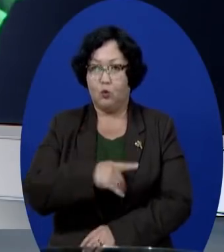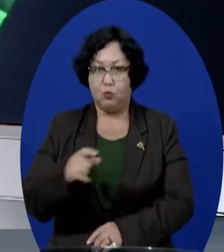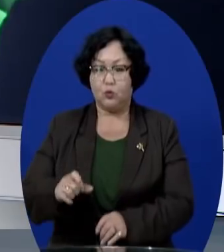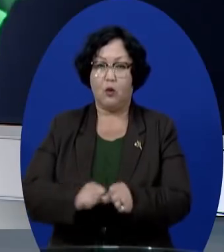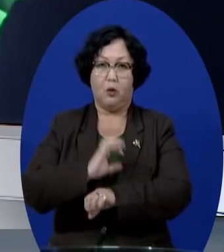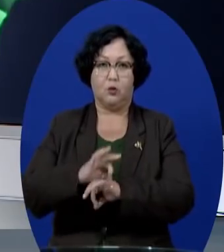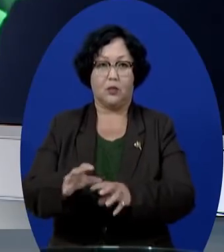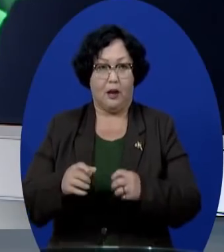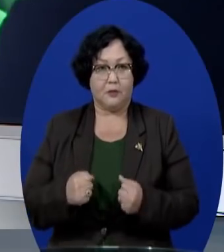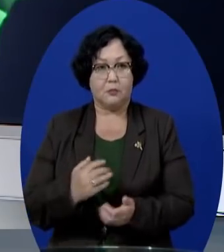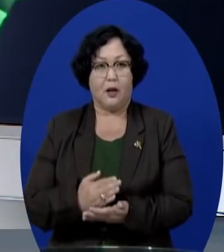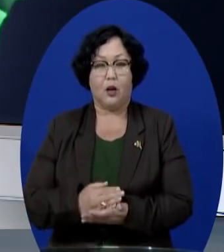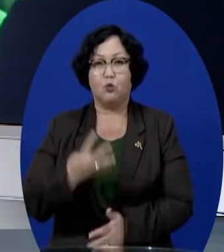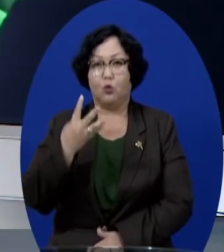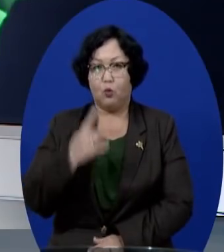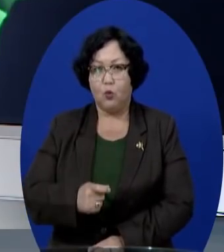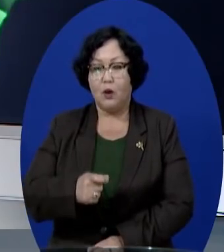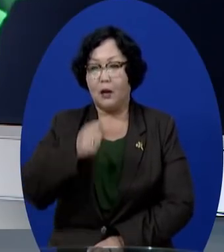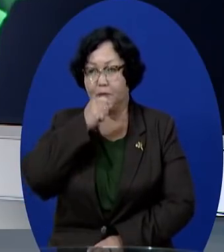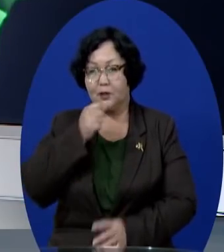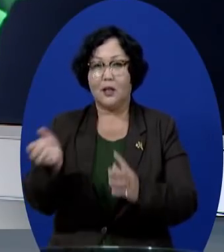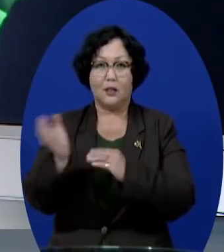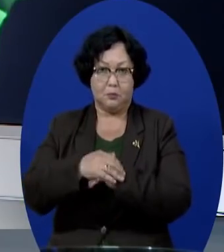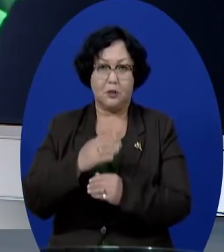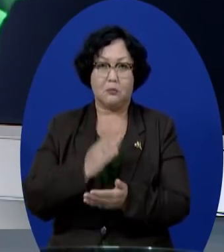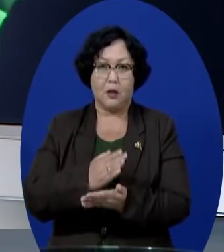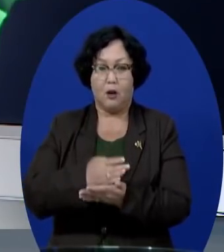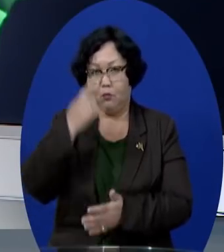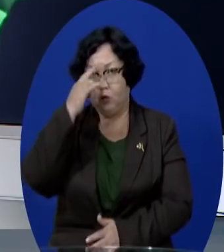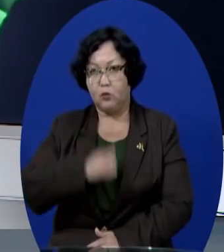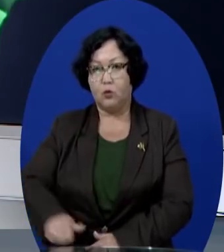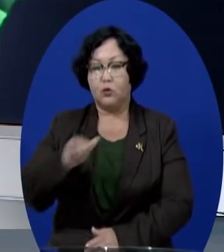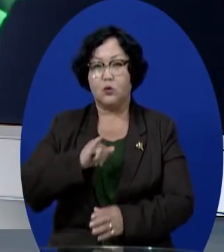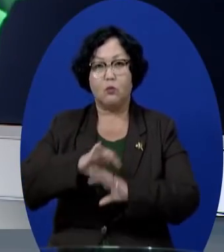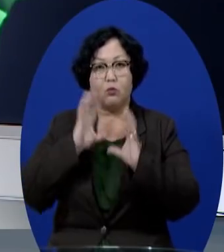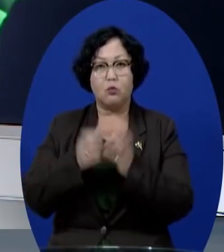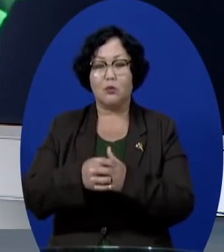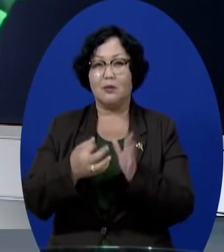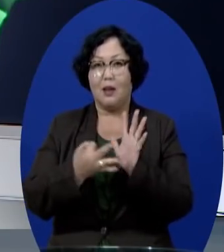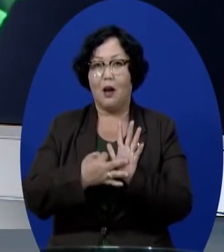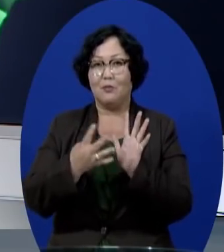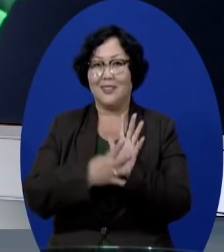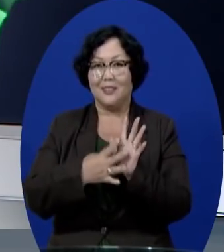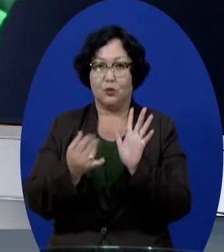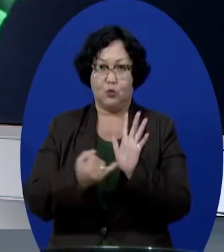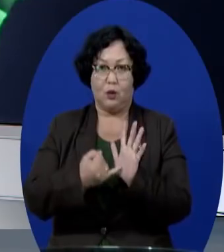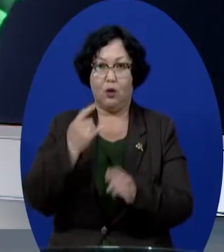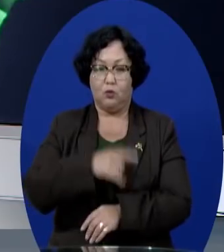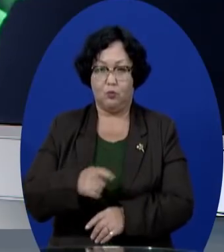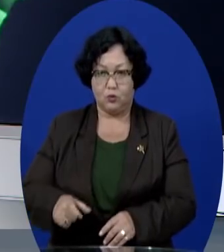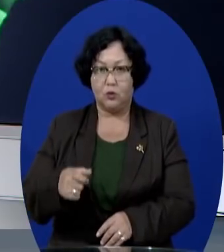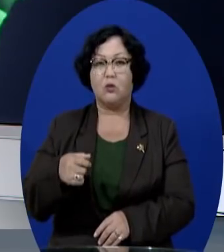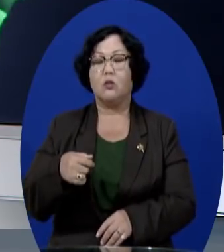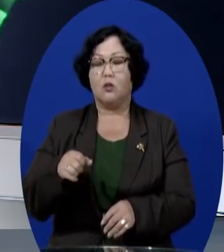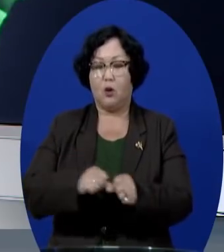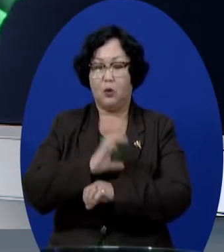вирусээр өвчилсэн байна. За 4 хүн харамсалтайгаар нас барж, Монгол улс нийтдээ 896 хүнээ энэ вирусны